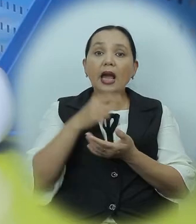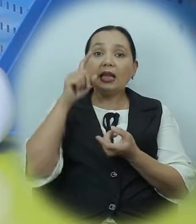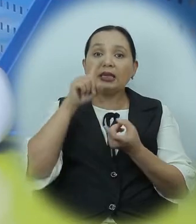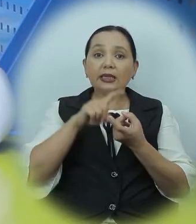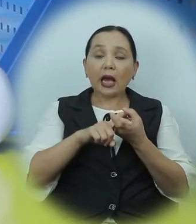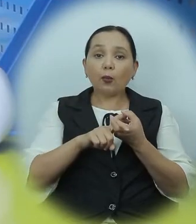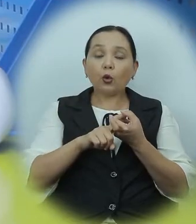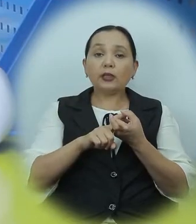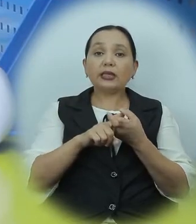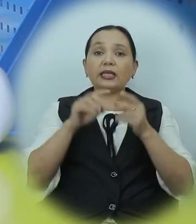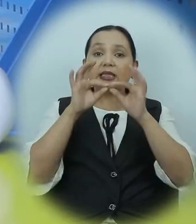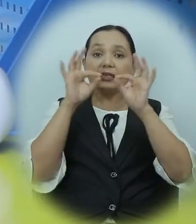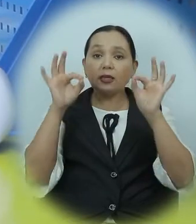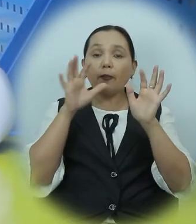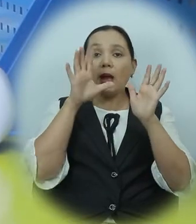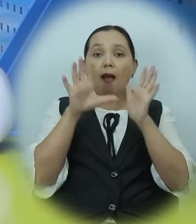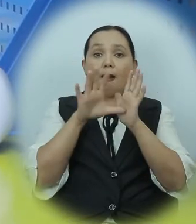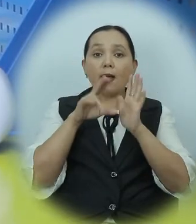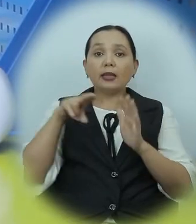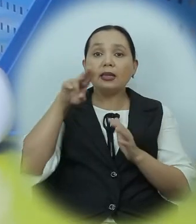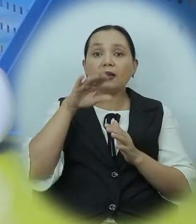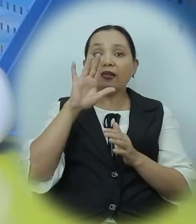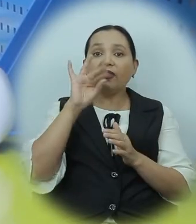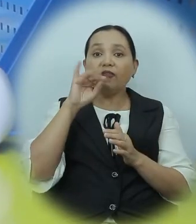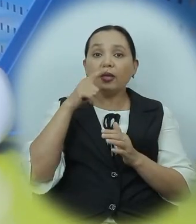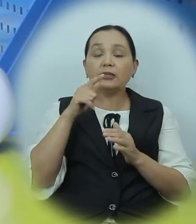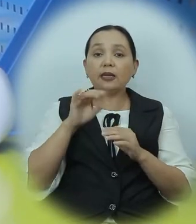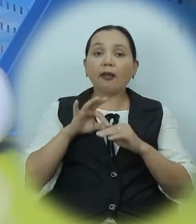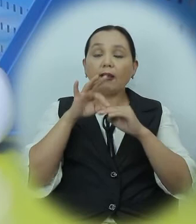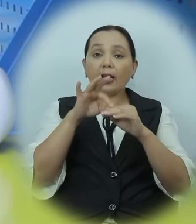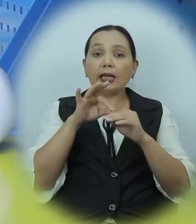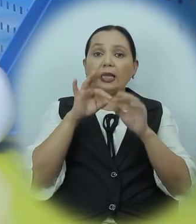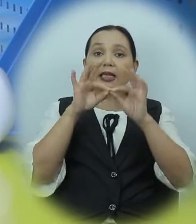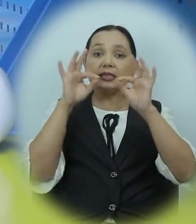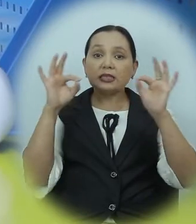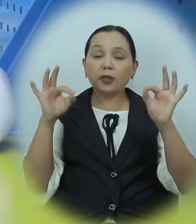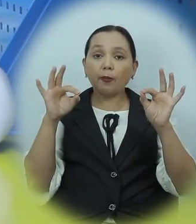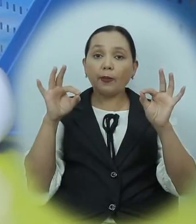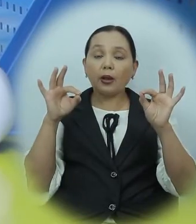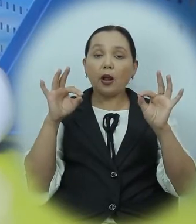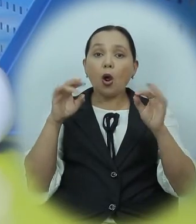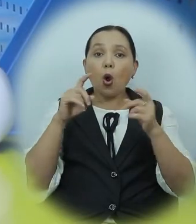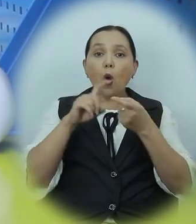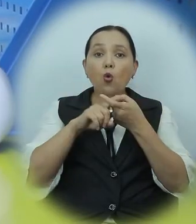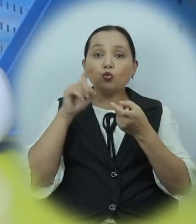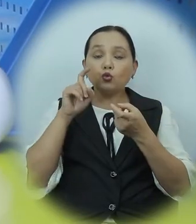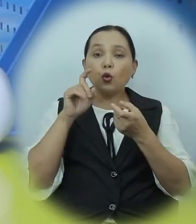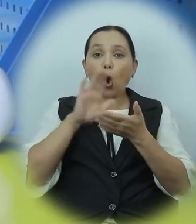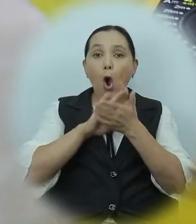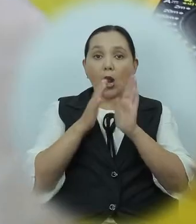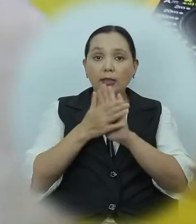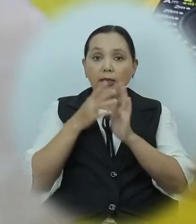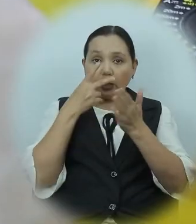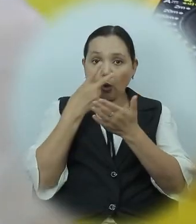tarmoqdagi tarmoq simi elektr dvigatelga kelayotgan simni uzuq holatdaligini